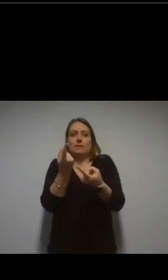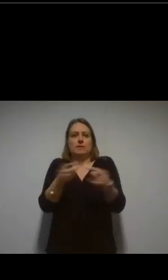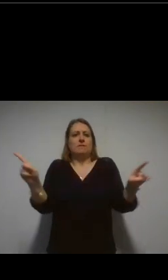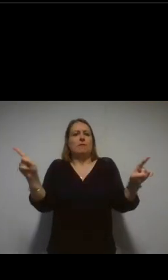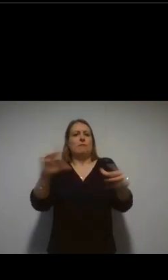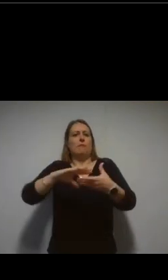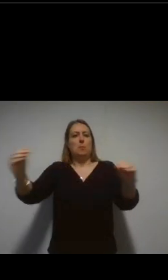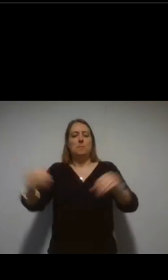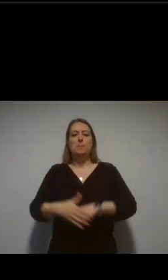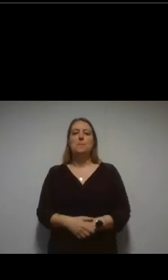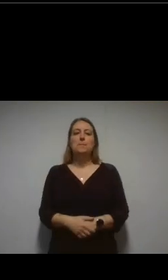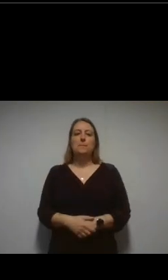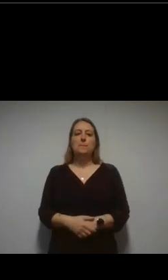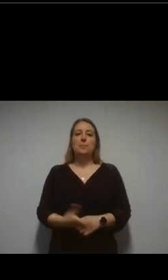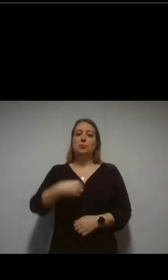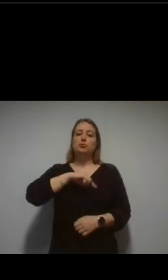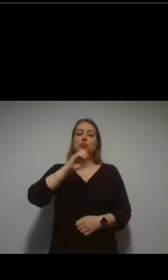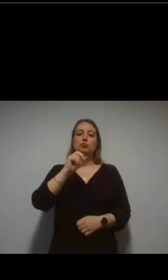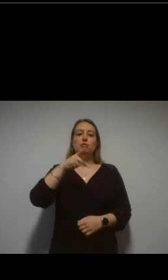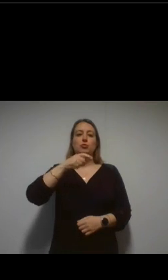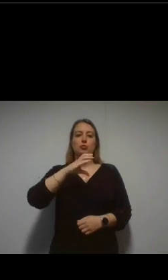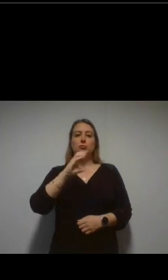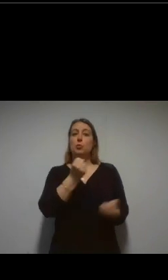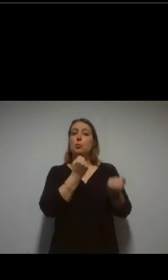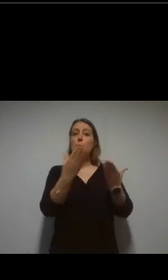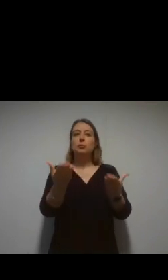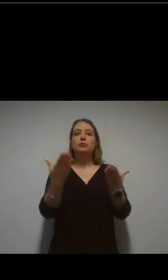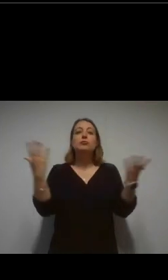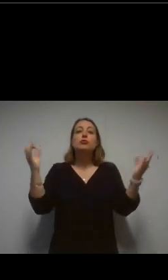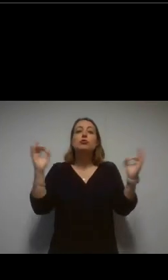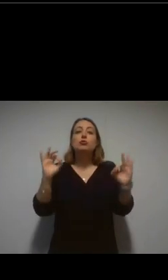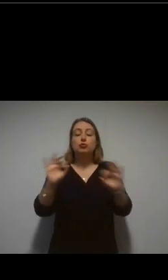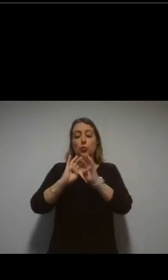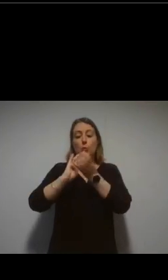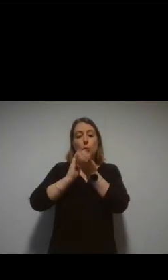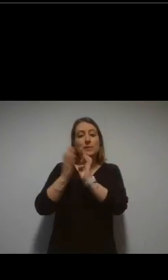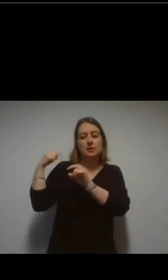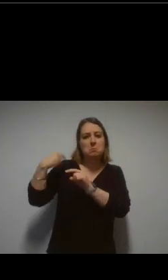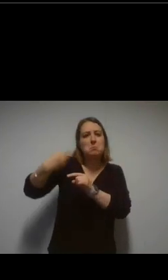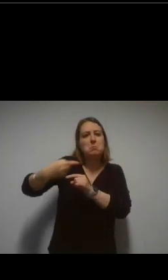co. Les objectifs de cette série de webinaires sont multiples.